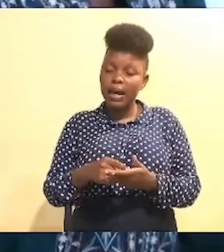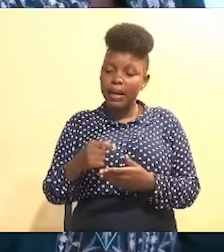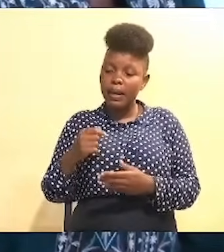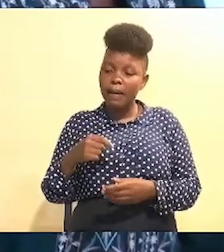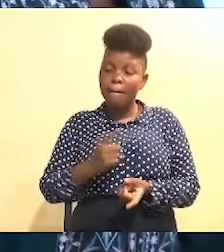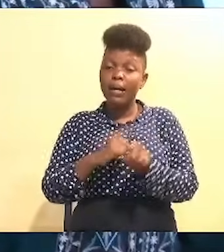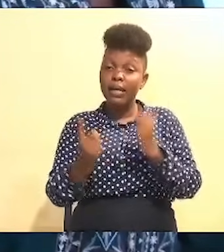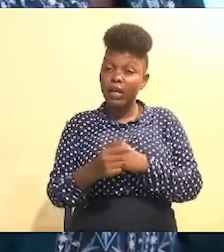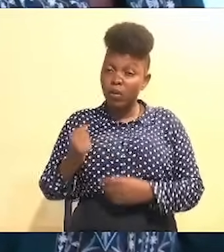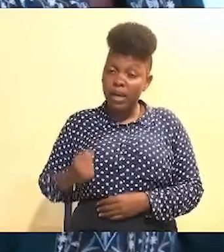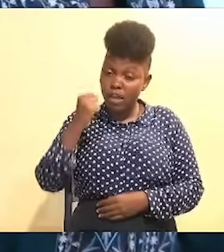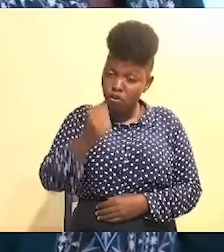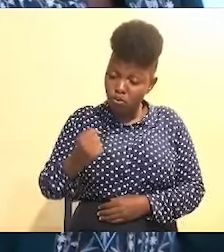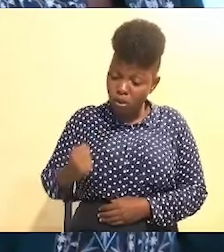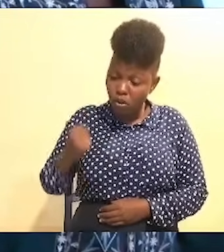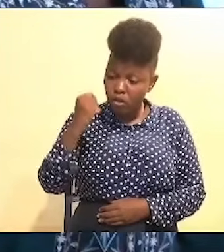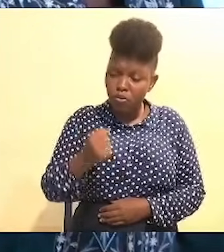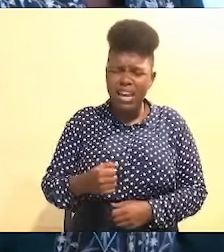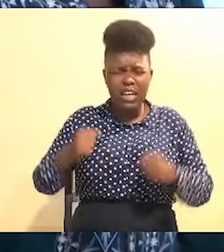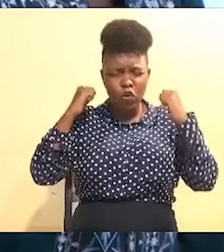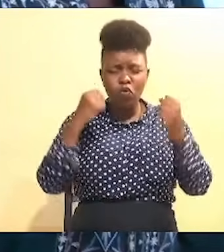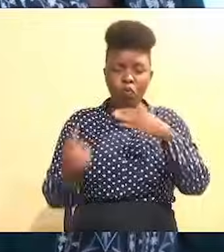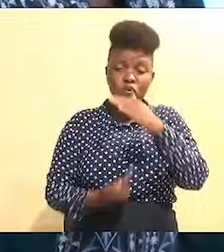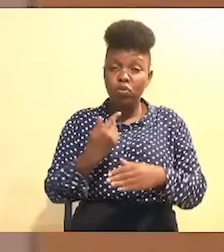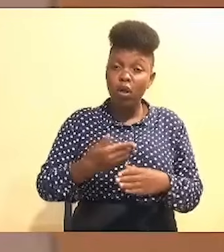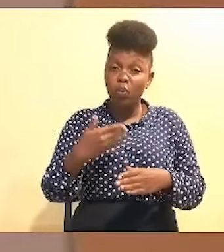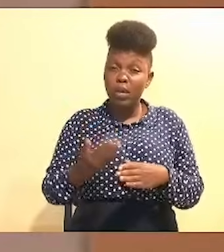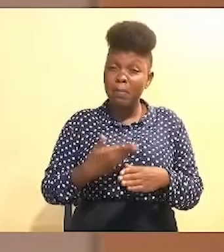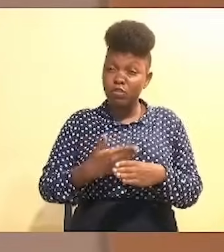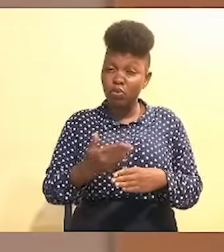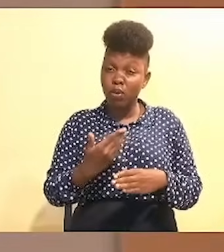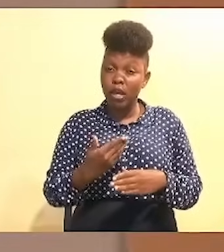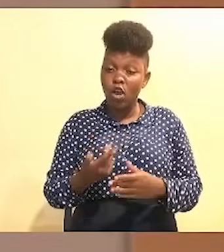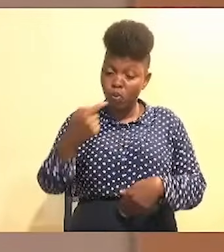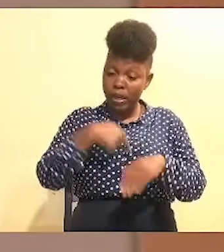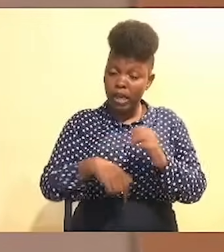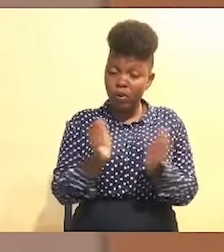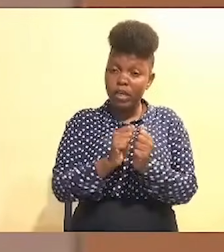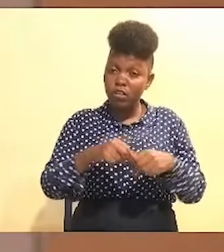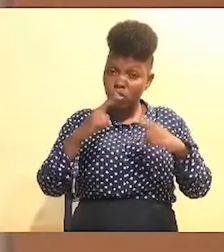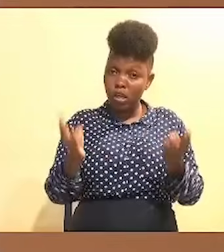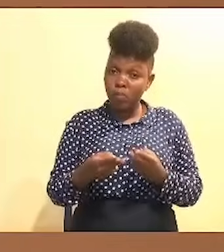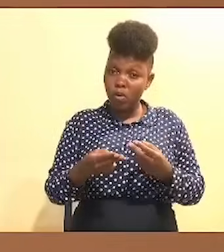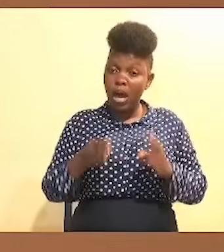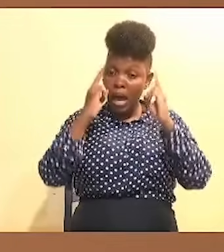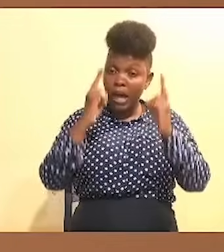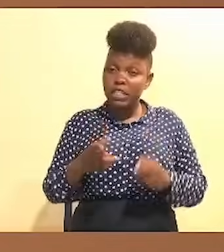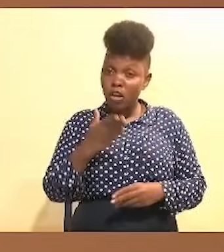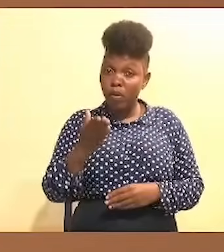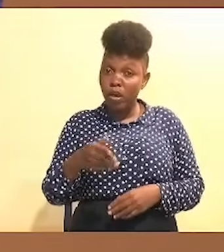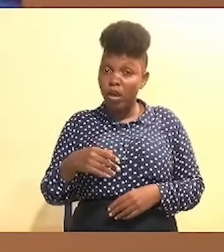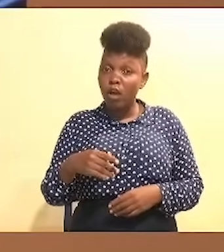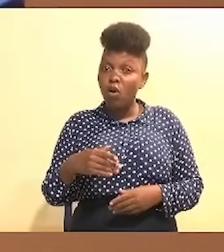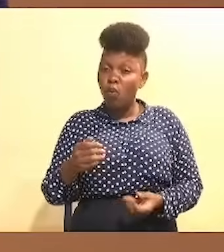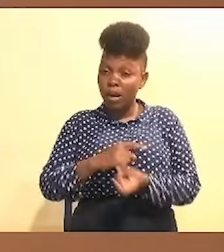kutoka kwenye mazoea uliyoyazoea kuingia kwenye kitu kipya. Hata wewe unapobadilisha mazingira, kuna namna